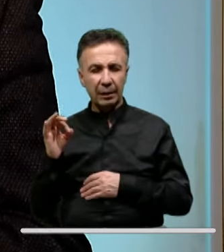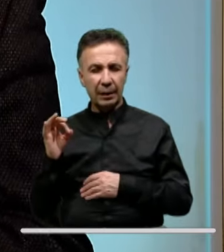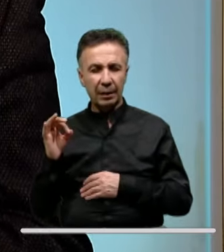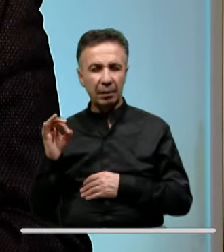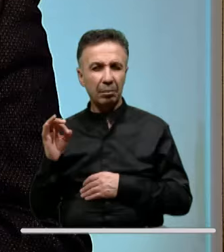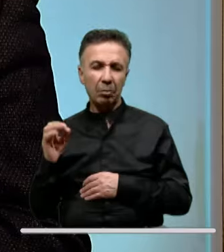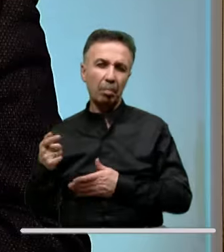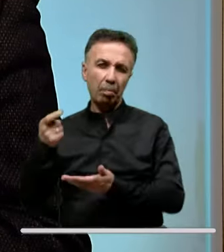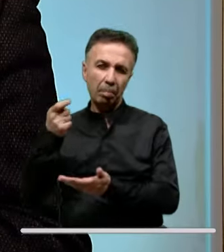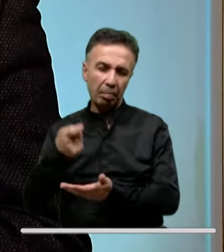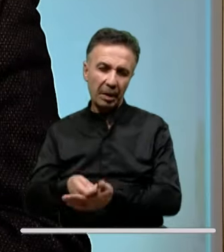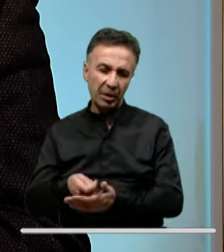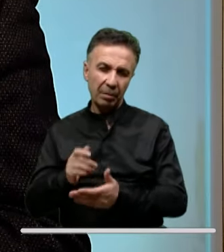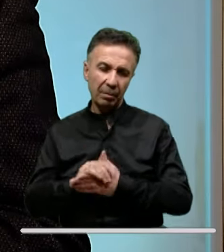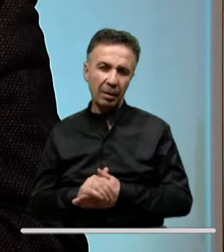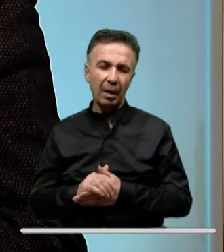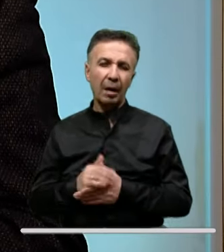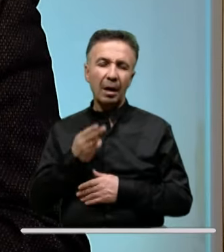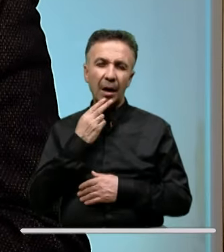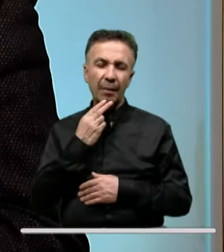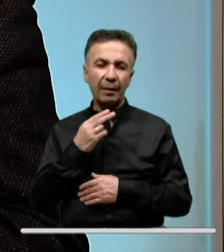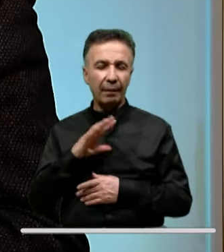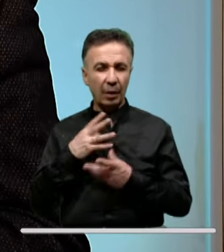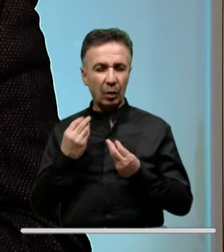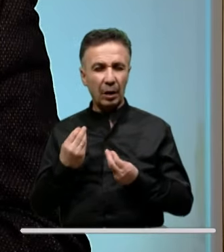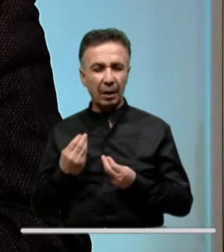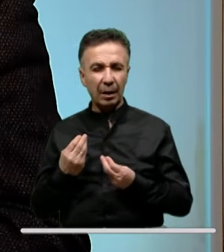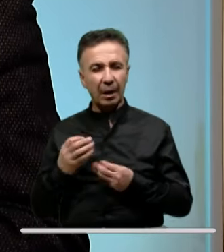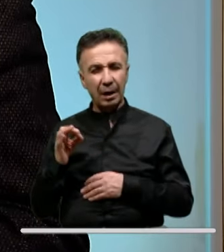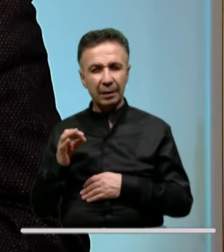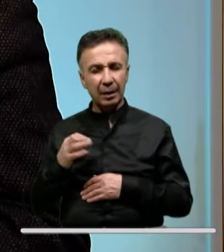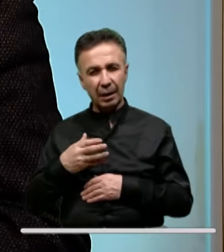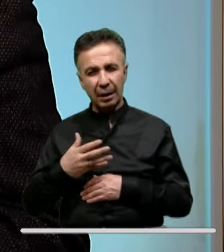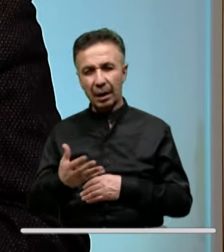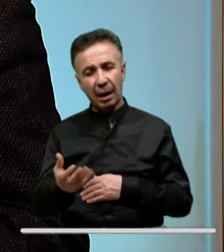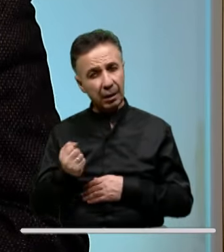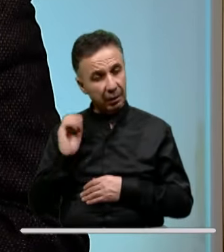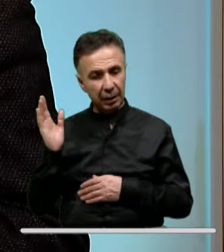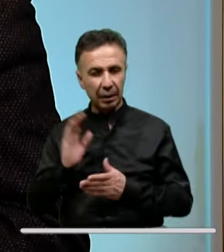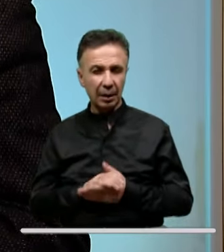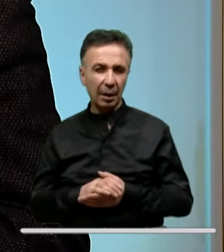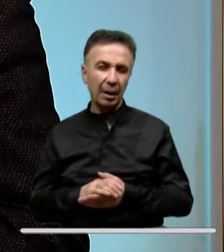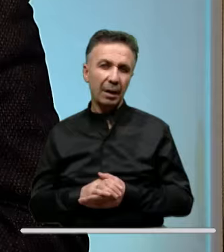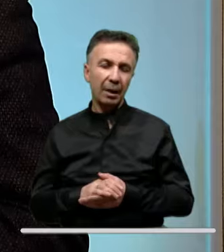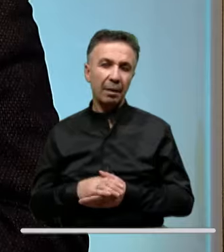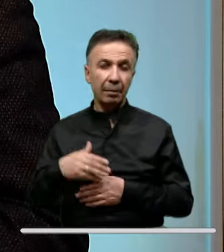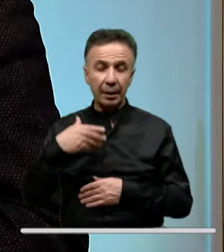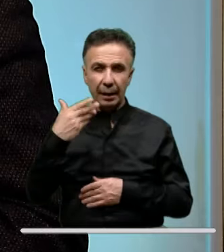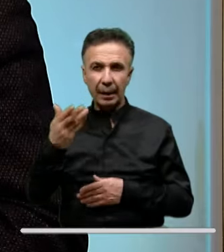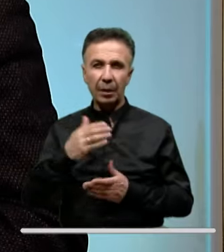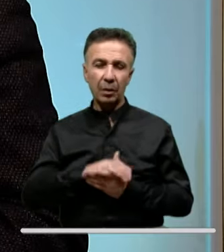peşinatı. Peki hanımefendi de ne yaptı? Var olanları aldı götürdü. Ama bir de ne vardı? İleriye